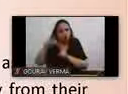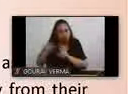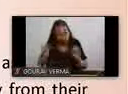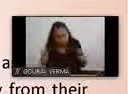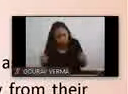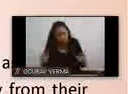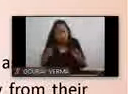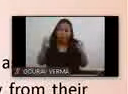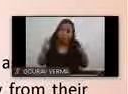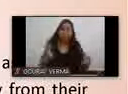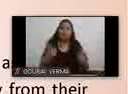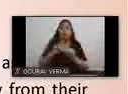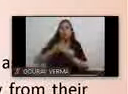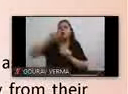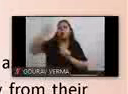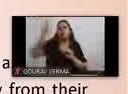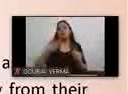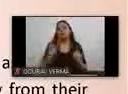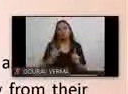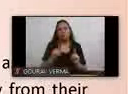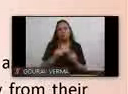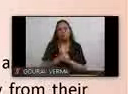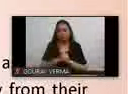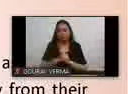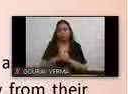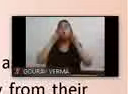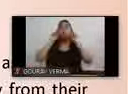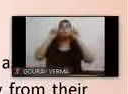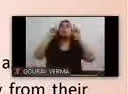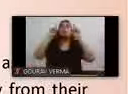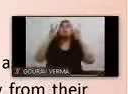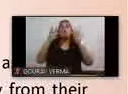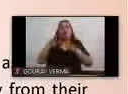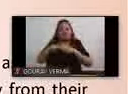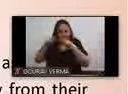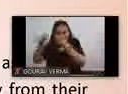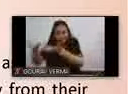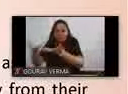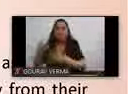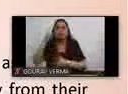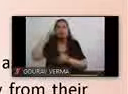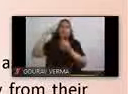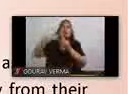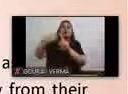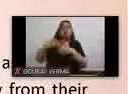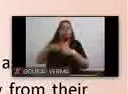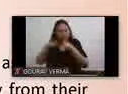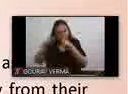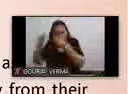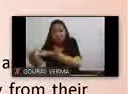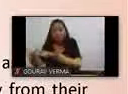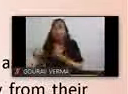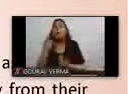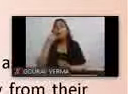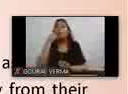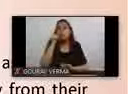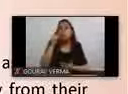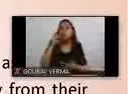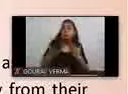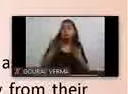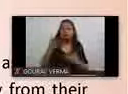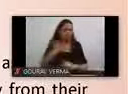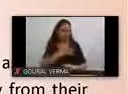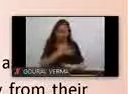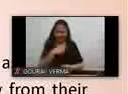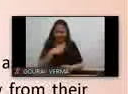ड्रीम का वातावरण बनाना है. जो डिप्रेशन में चले गए हैं जो पेरेंट या जो डिनाई कर रहे हैं